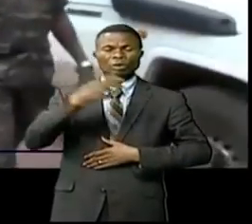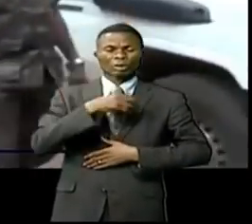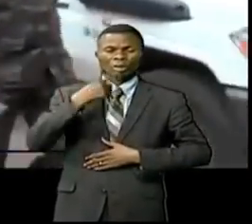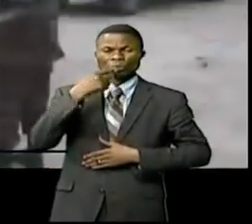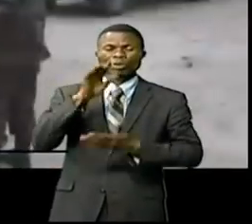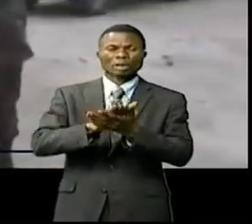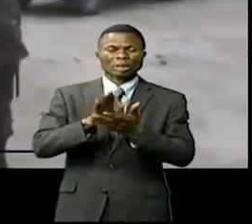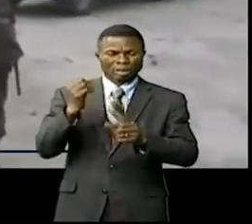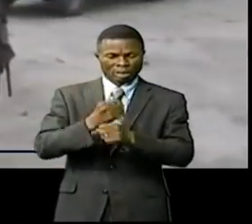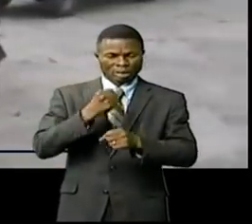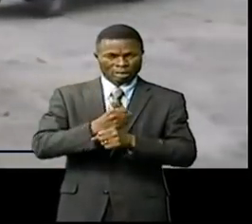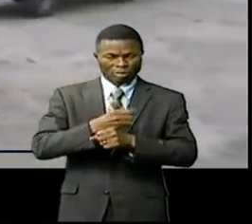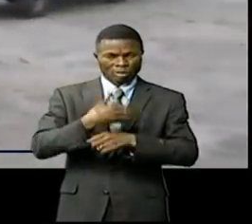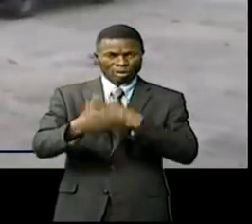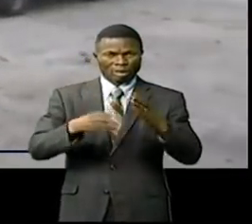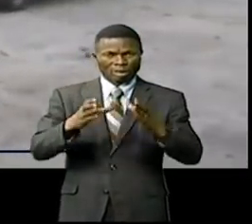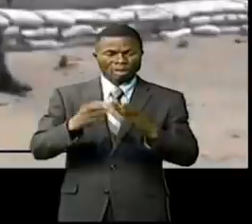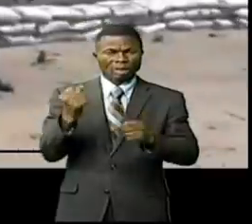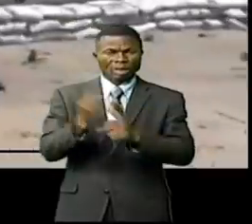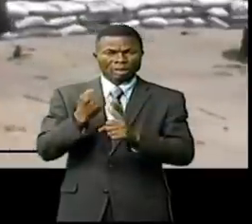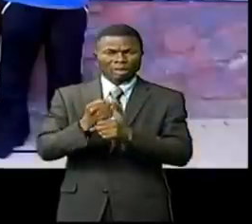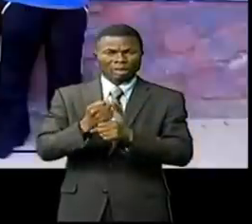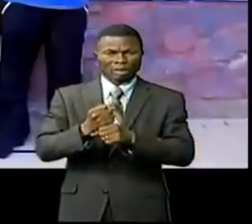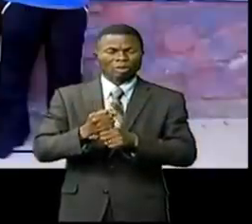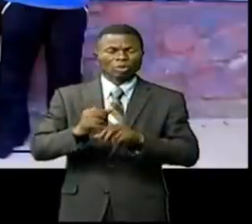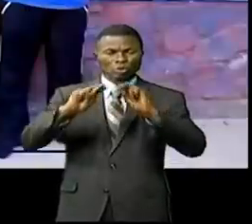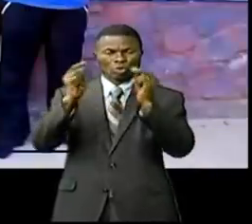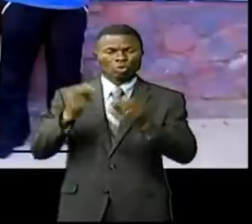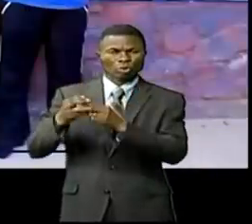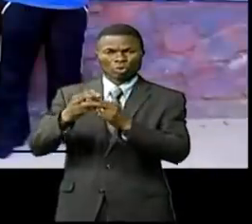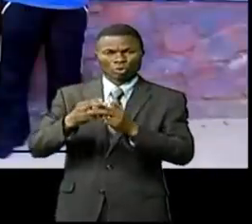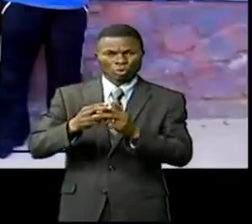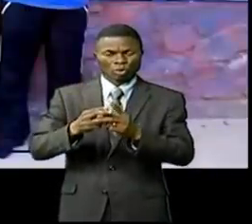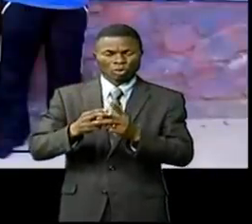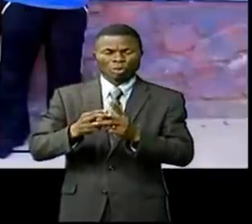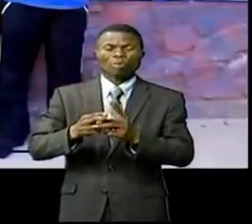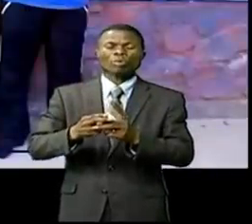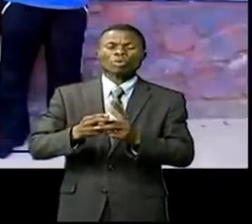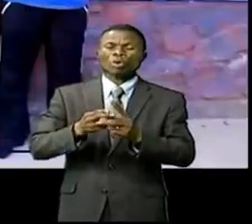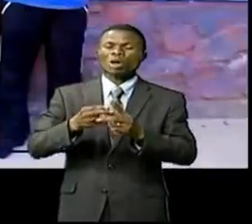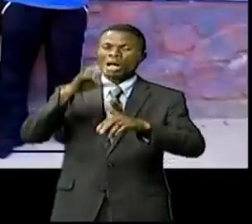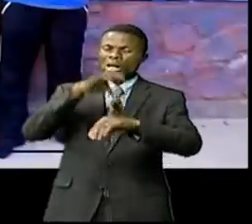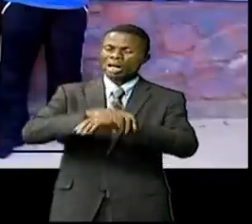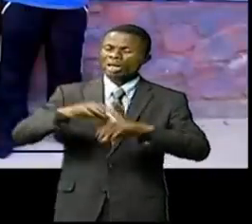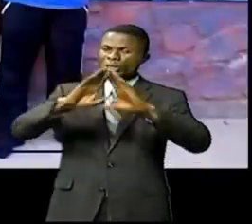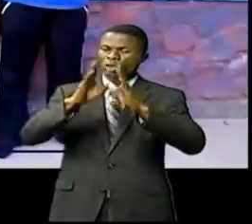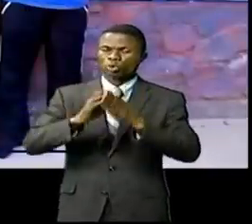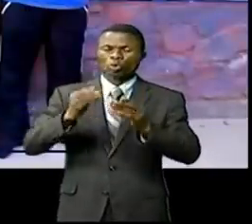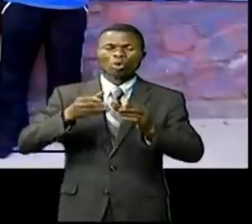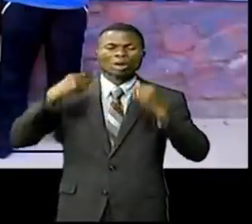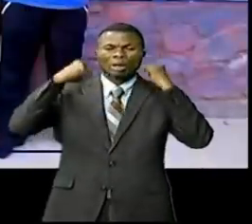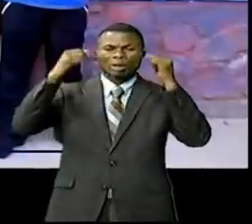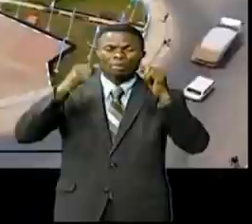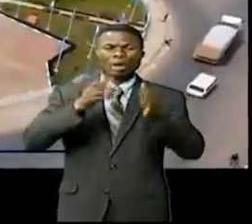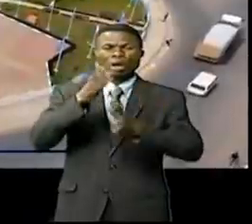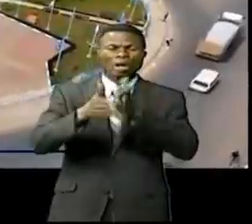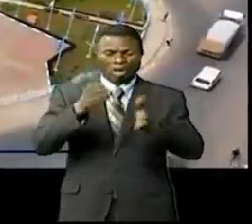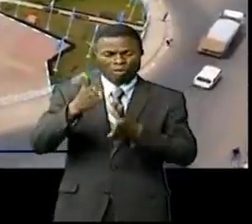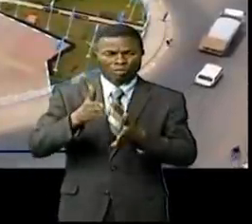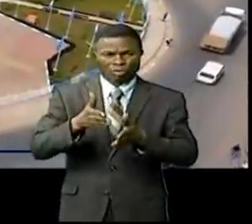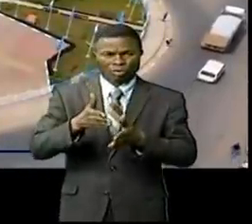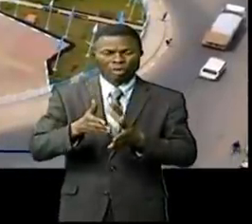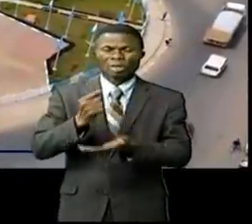le travail abattu par les services de sécurité pour démanteler tous les réseaux des voleurs et bandits, ce qui permet à